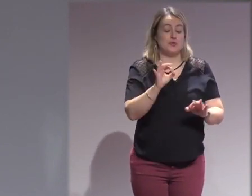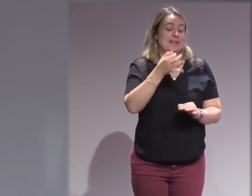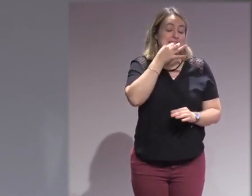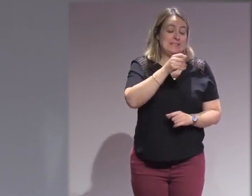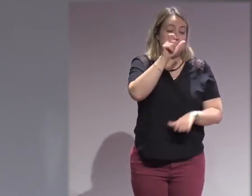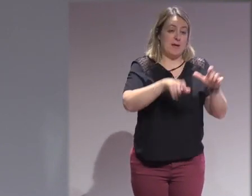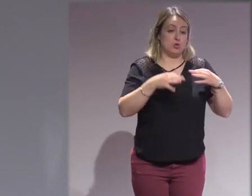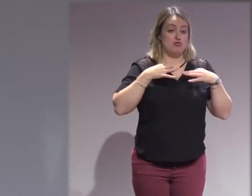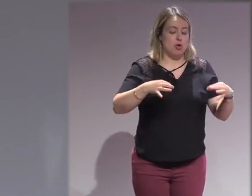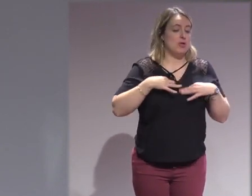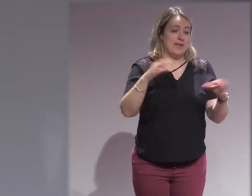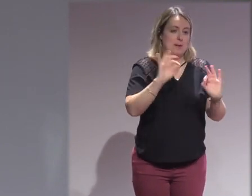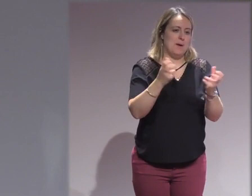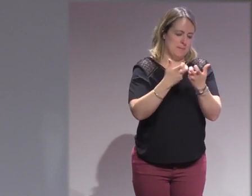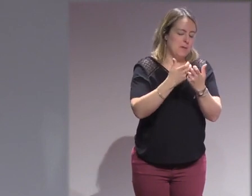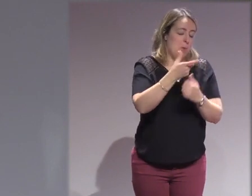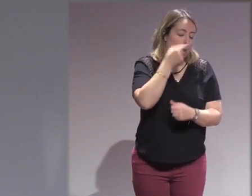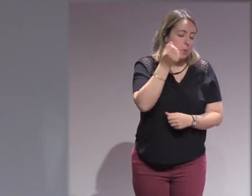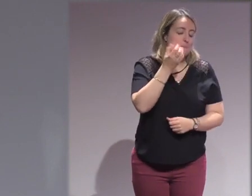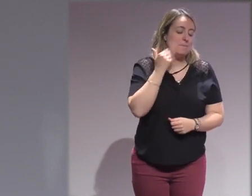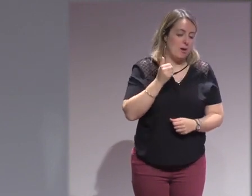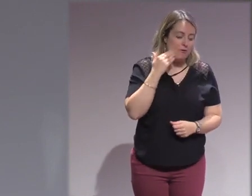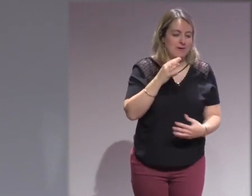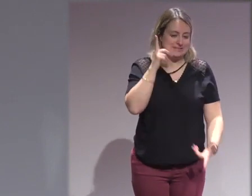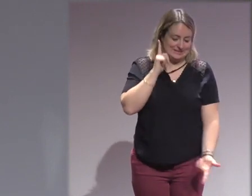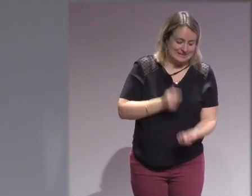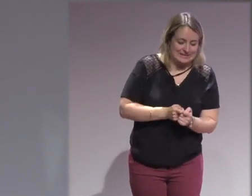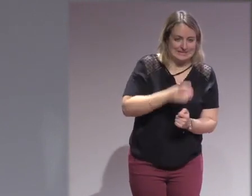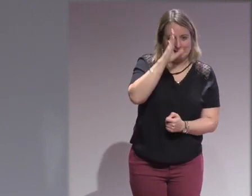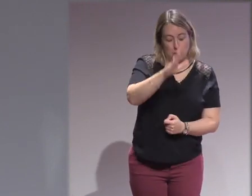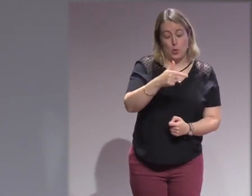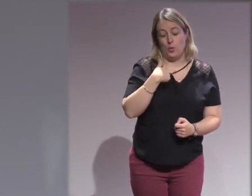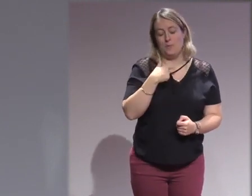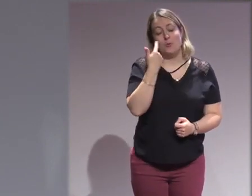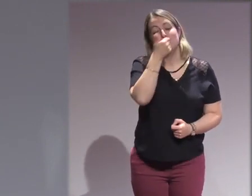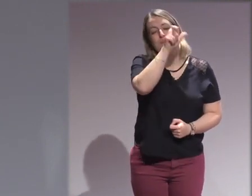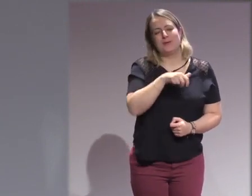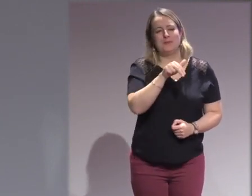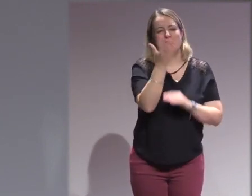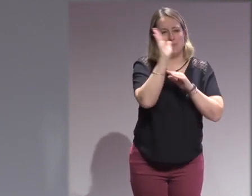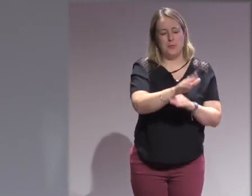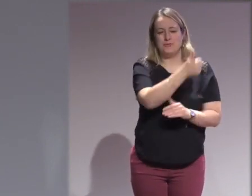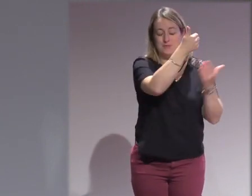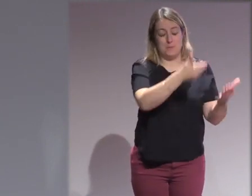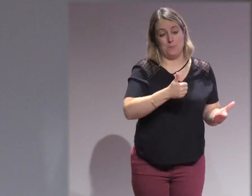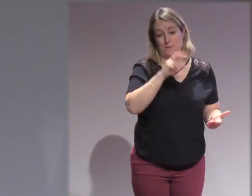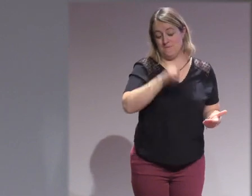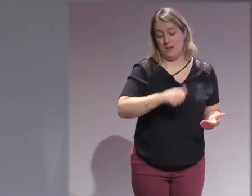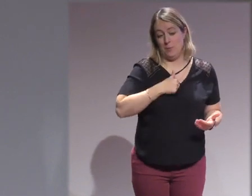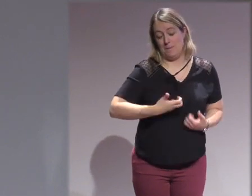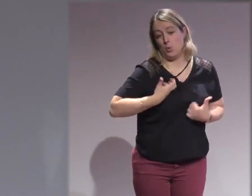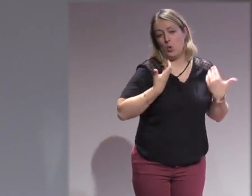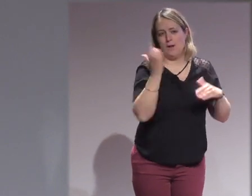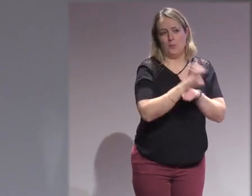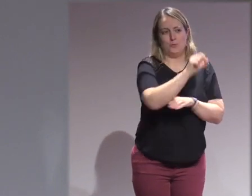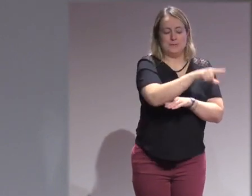cis, hétérosexuels. Et donc là, on va en voir un avec lequel je suis très fâchée depuis très longtemps, et donc que je n'ai pas pu mettre dans le film, mais je suis